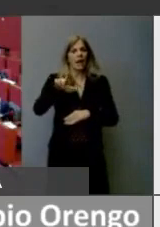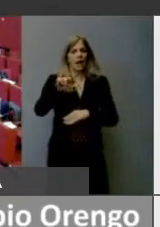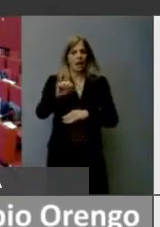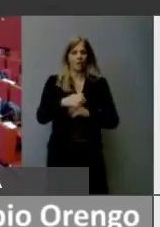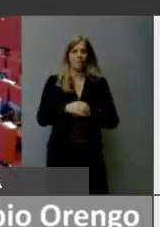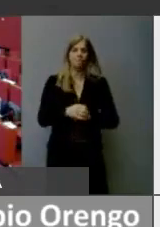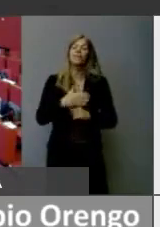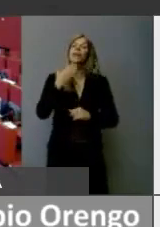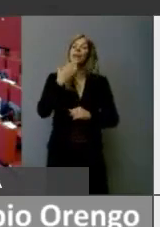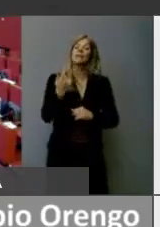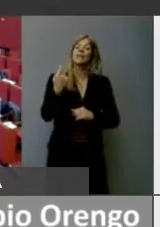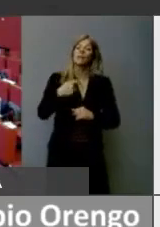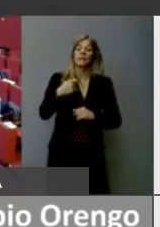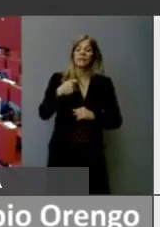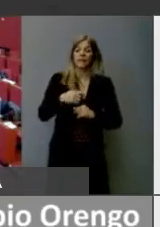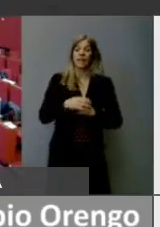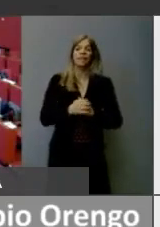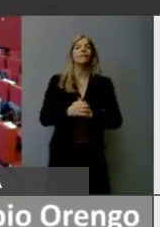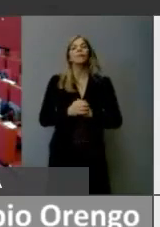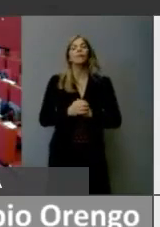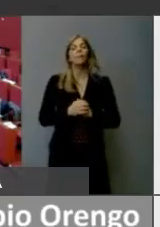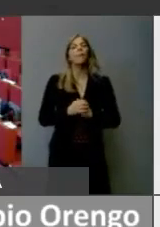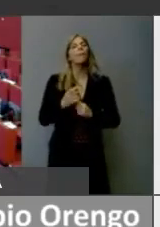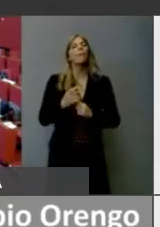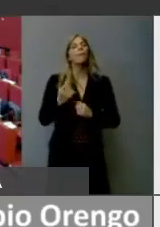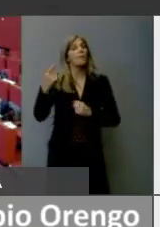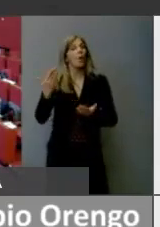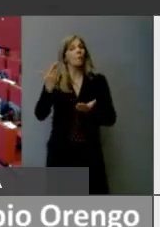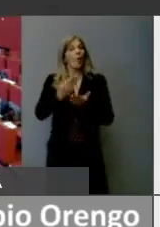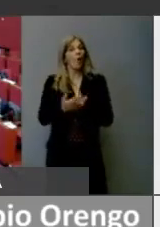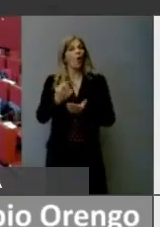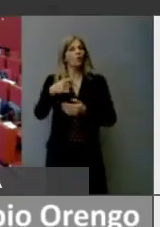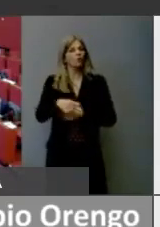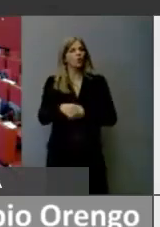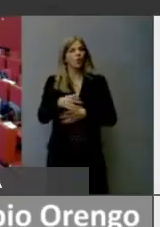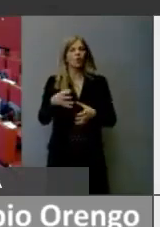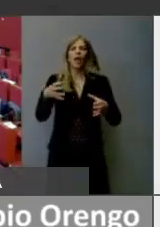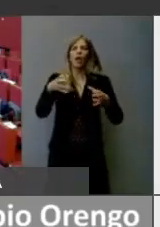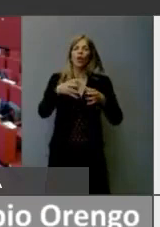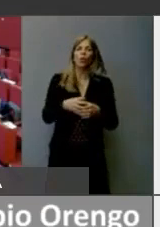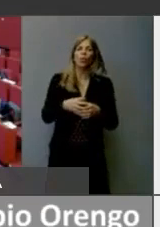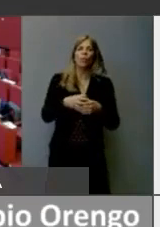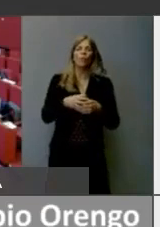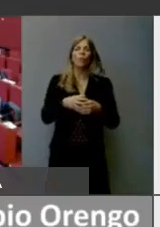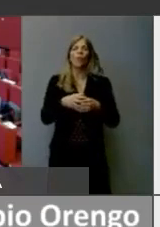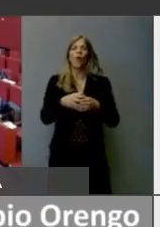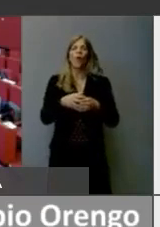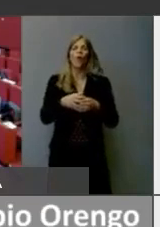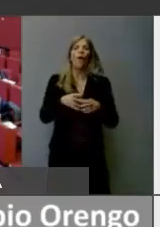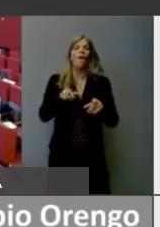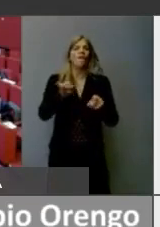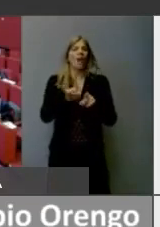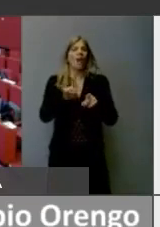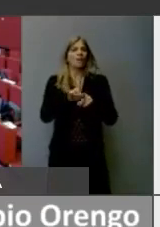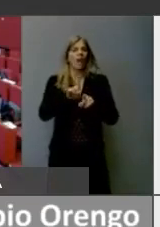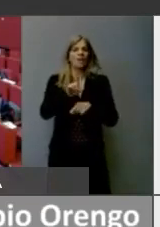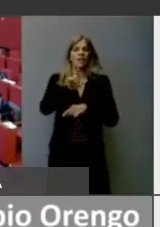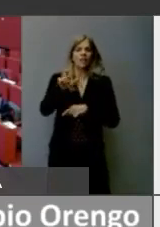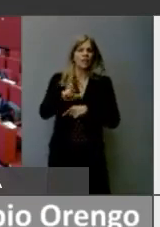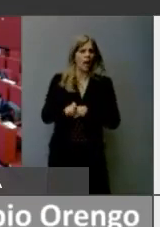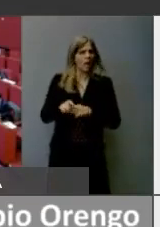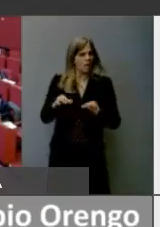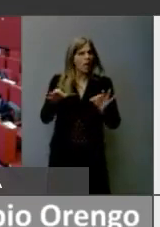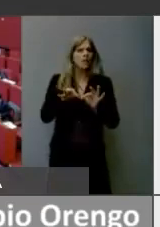Grazie Presidente. Questa mozione dal gruppo Consigliere Fratelli d'Italia non solo è ampiamente condivisa,